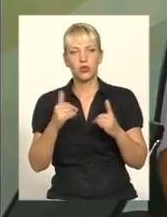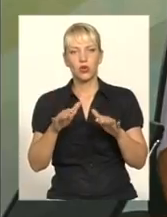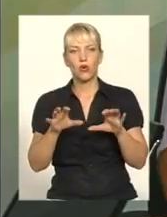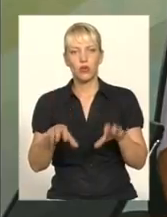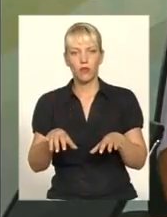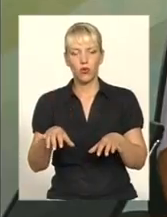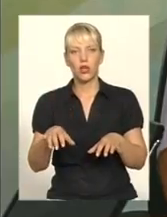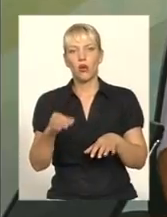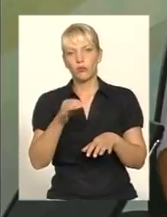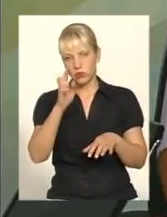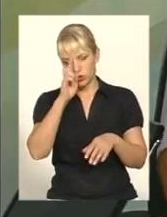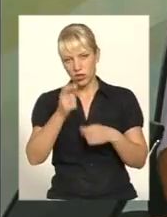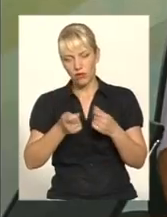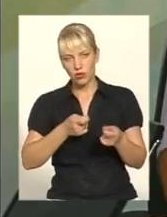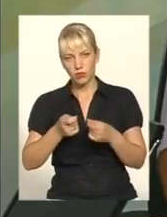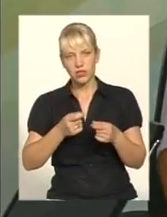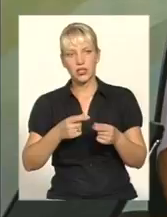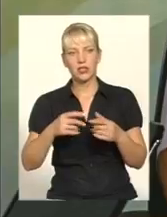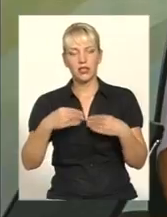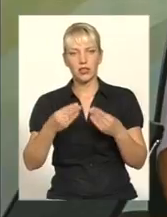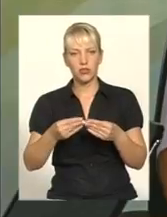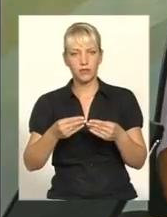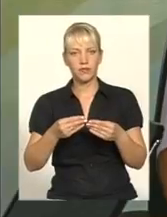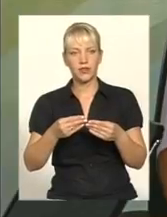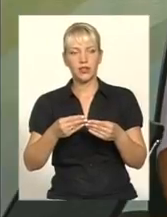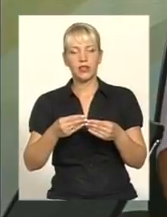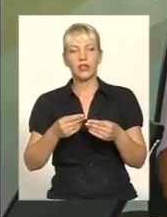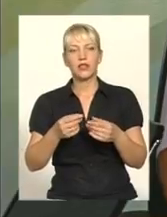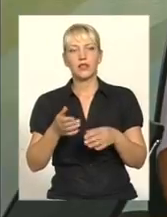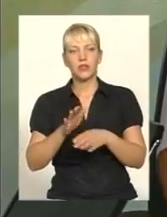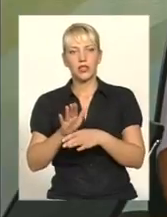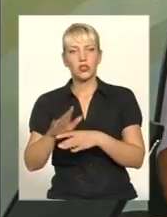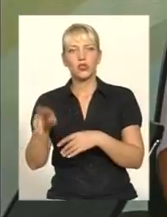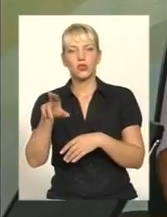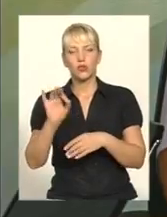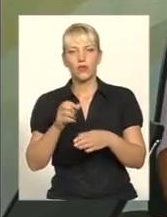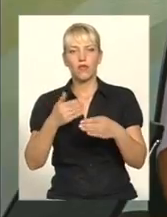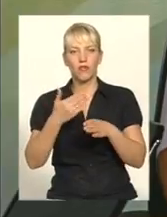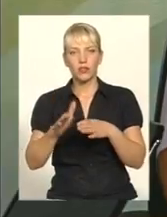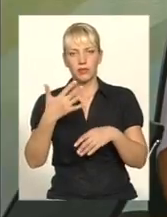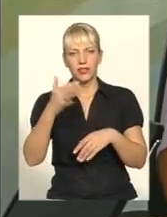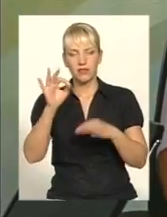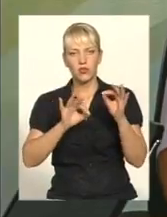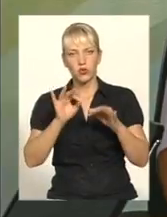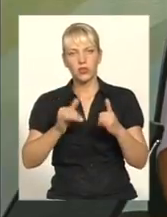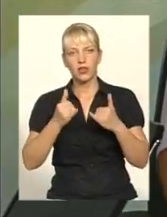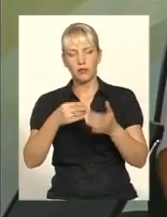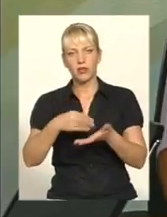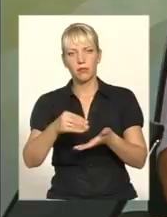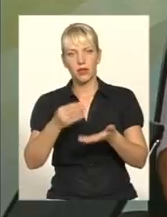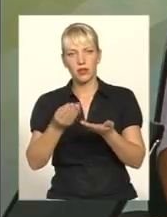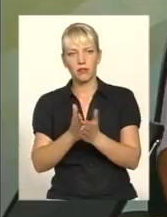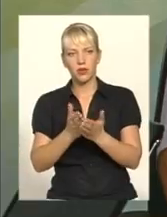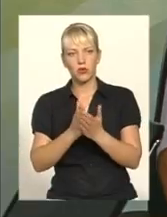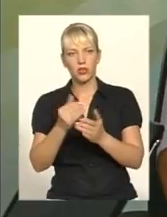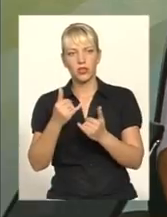дано доручення усім керівникам районних державних адміністрацій стосовно виділення 50% коштів для придбання підручників для